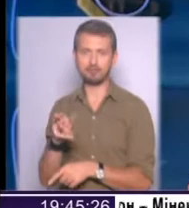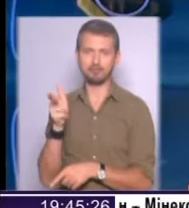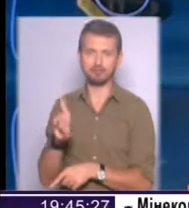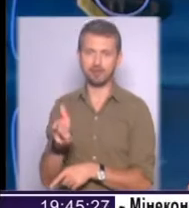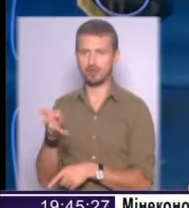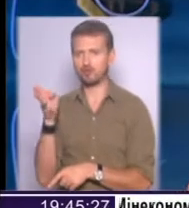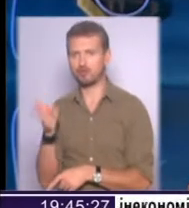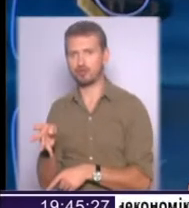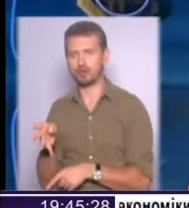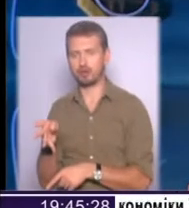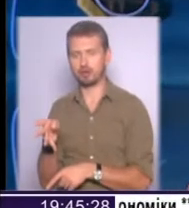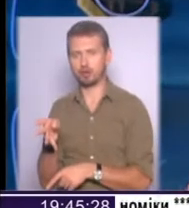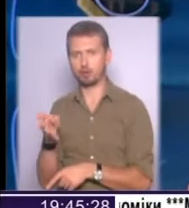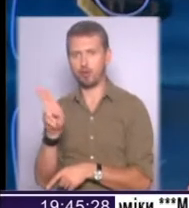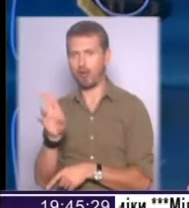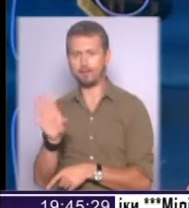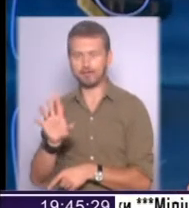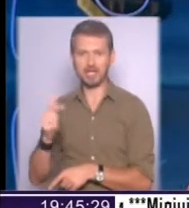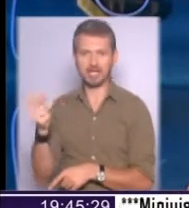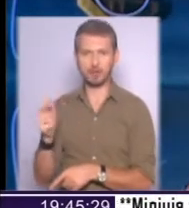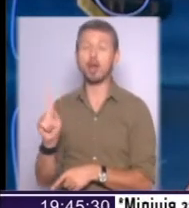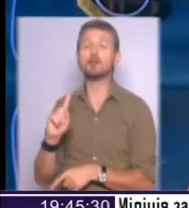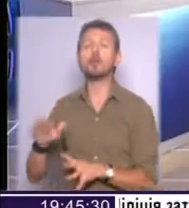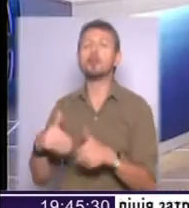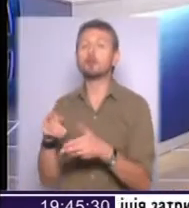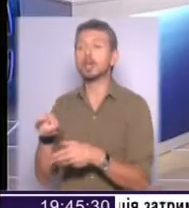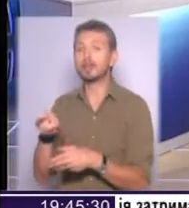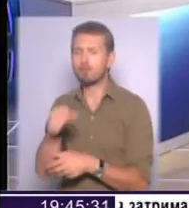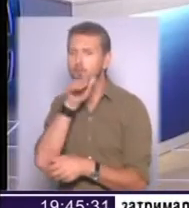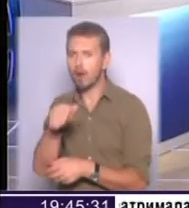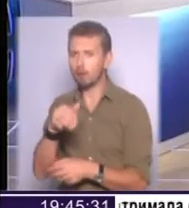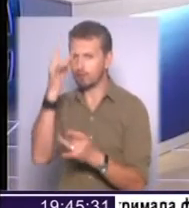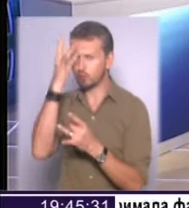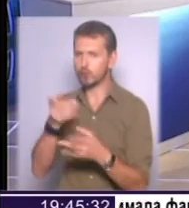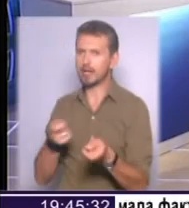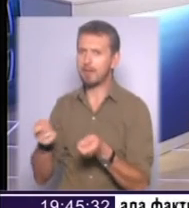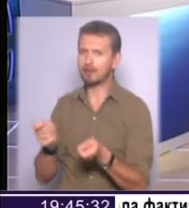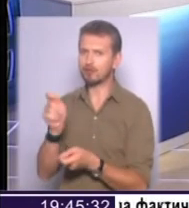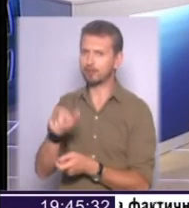тисячі гривень. Що ви запропонуєте цим фаховим культурним менеджерам?